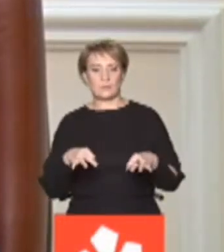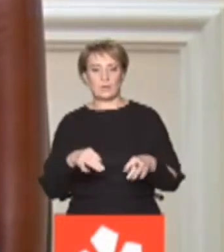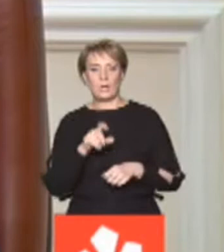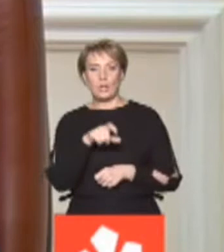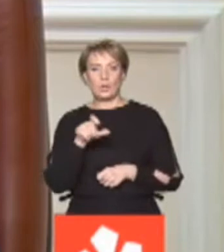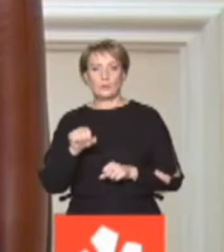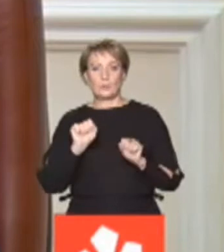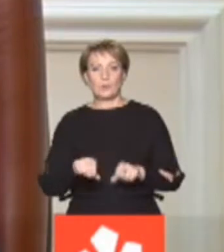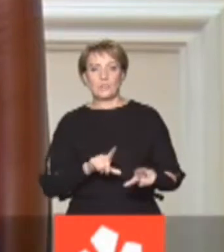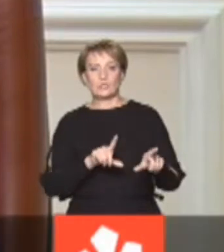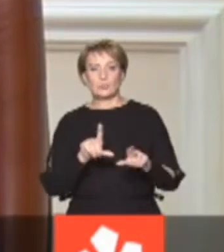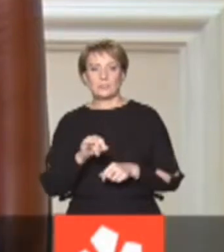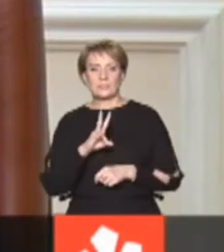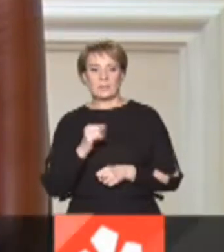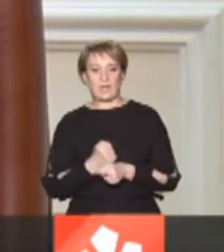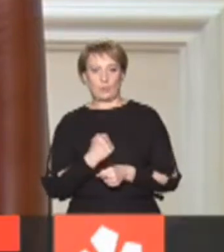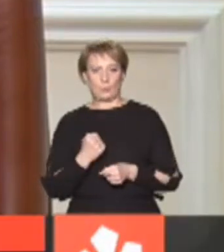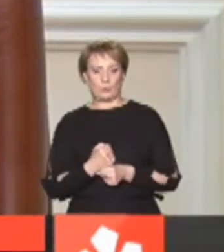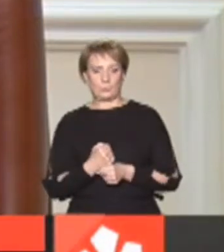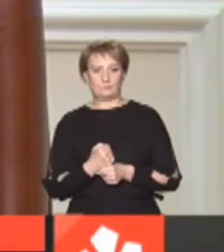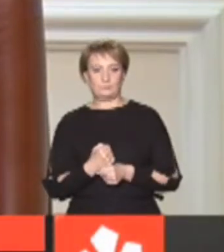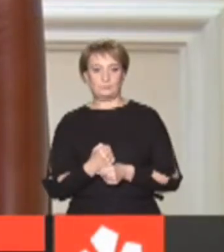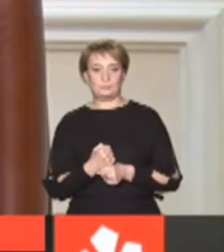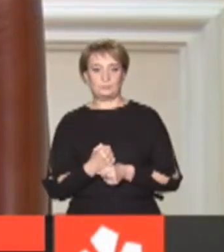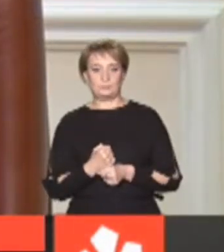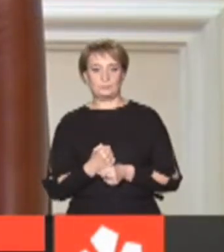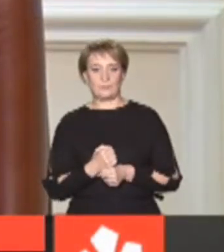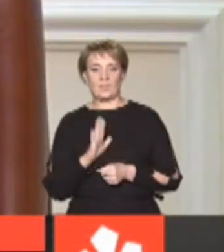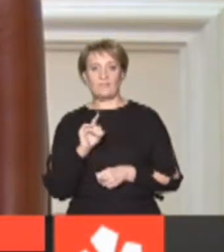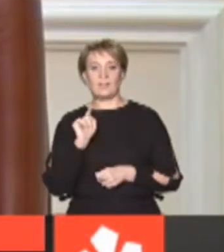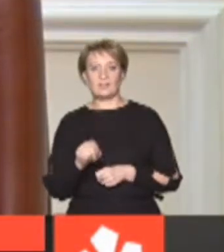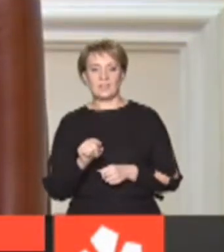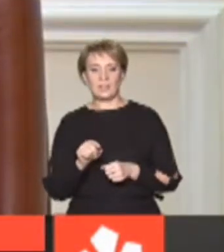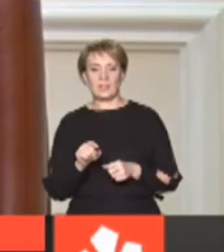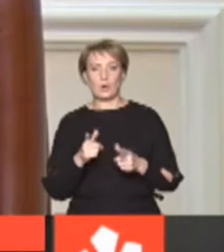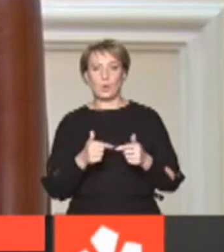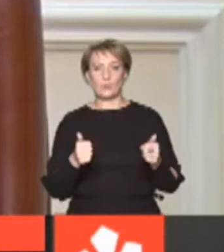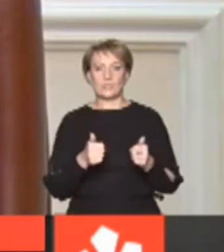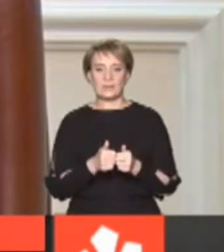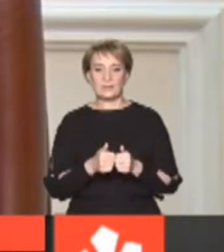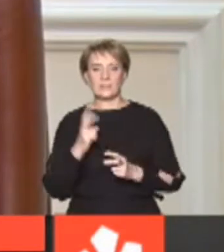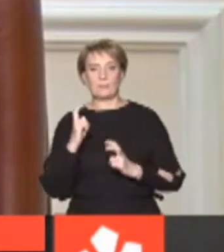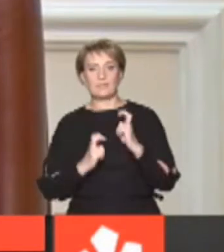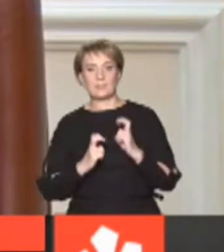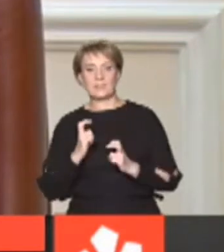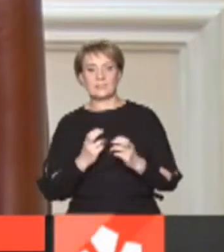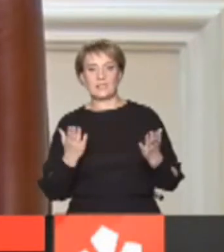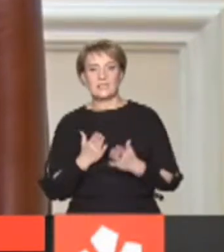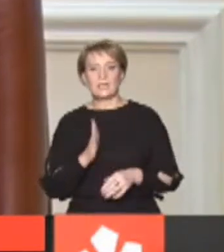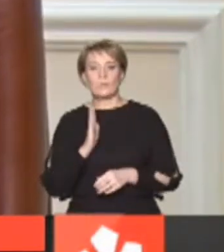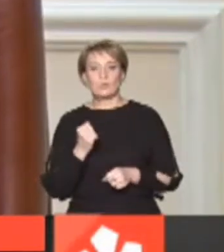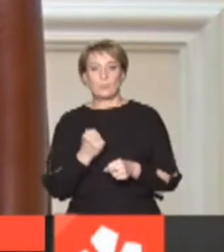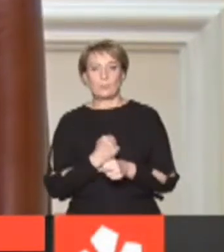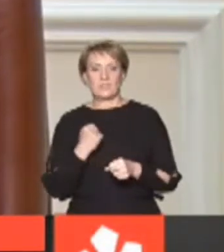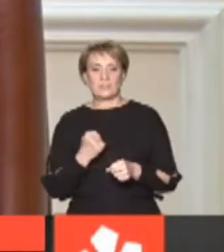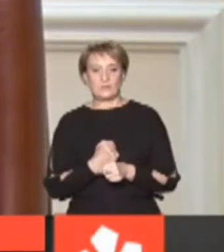могли добиратись на роботу в ті організації, установи, підприємства, які будуть